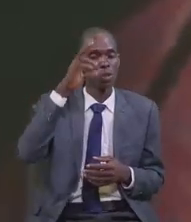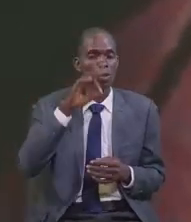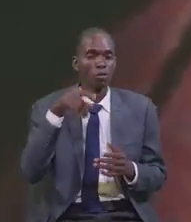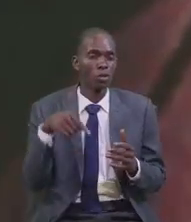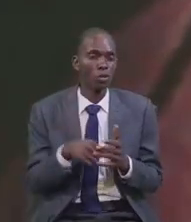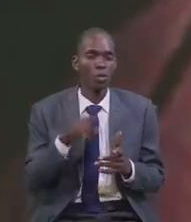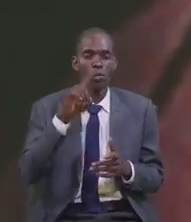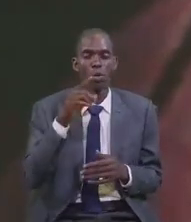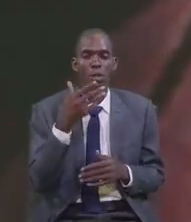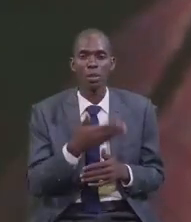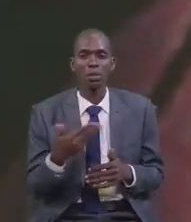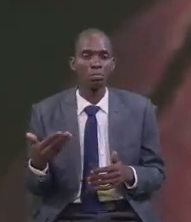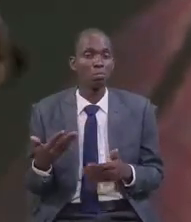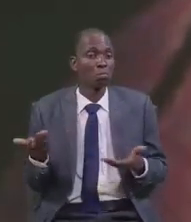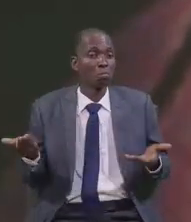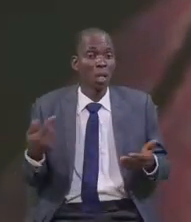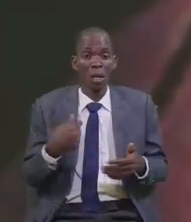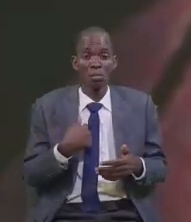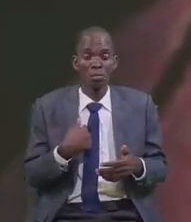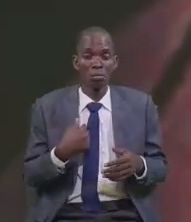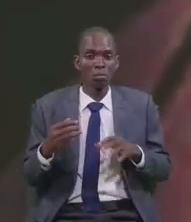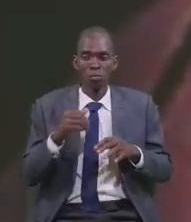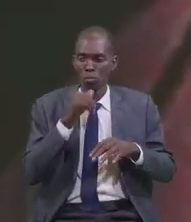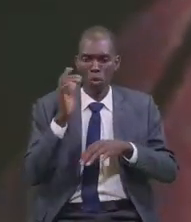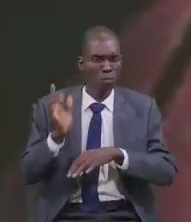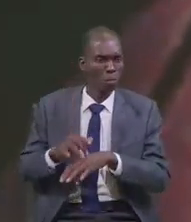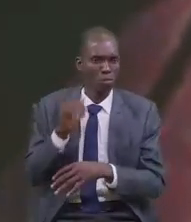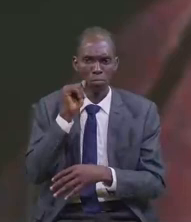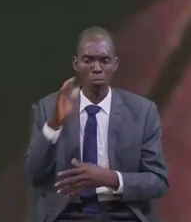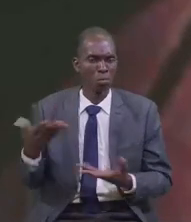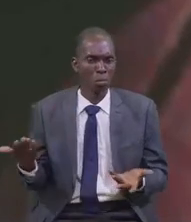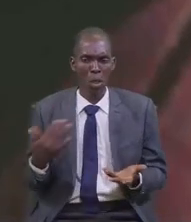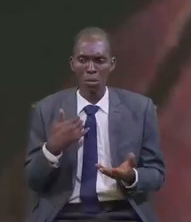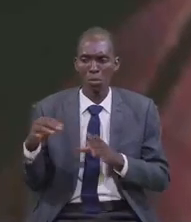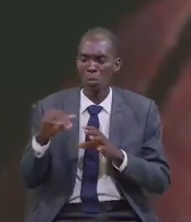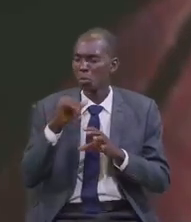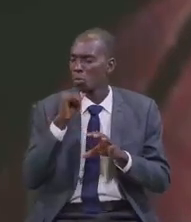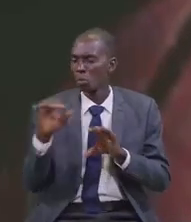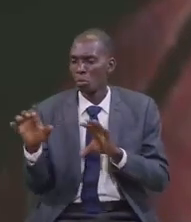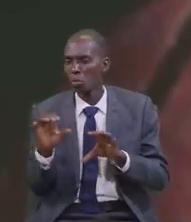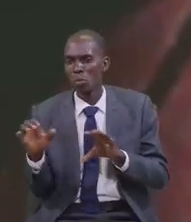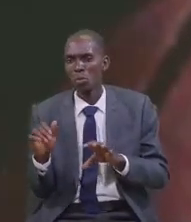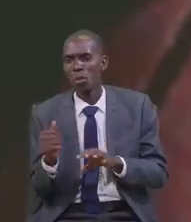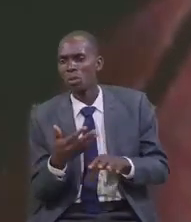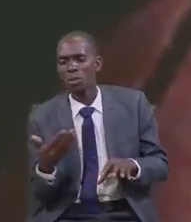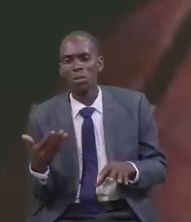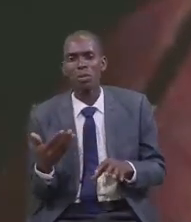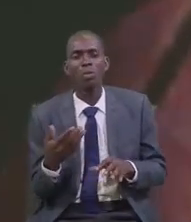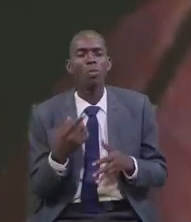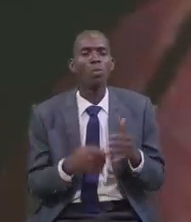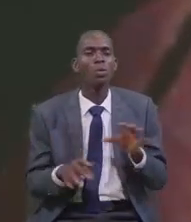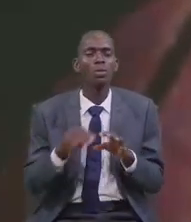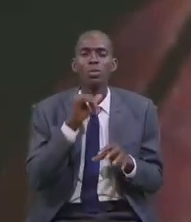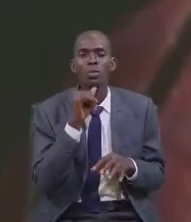Alors, vous ne devez pas ignorer cette chose. Je ne l'ai pas touché. Je n'ai pas commis. Tu n'as pas commis quoi? Si